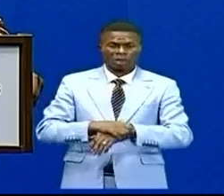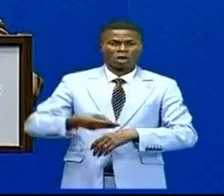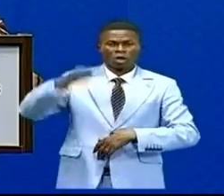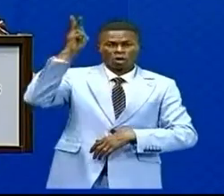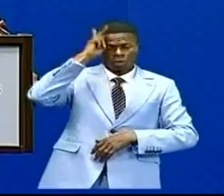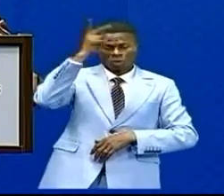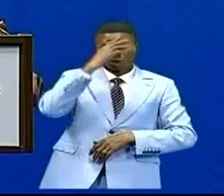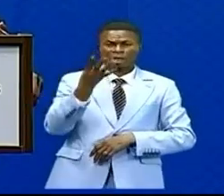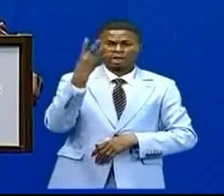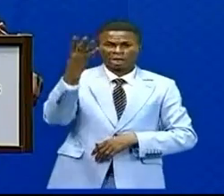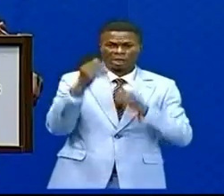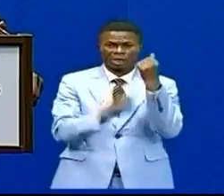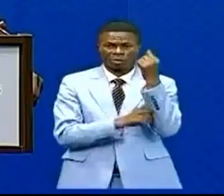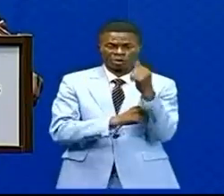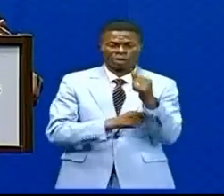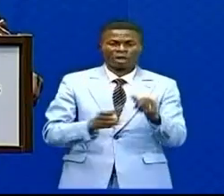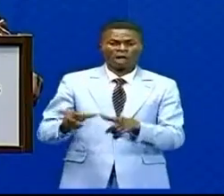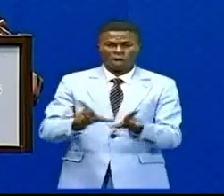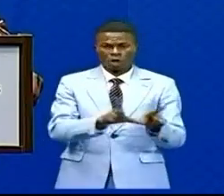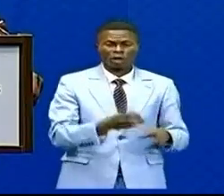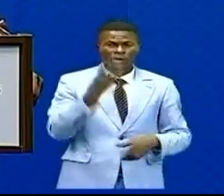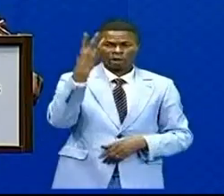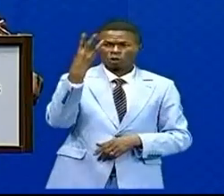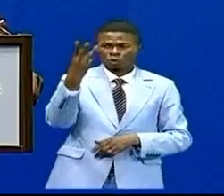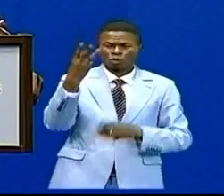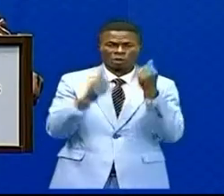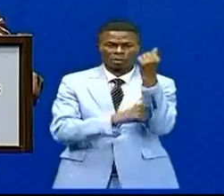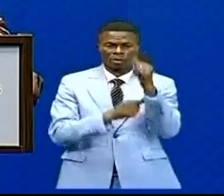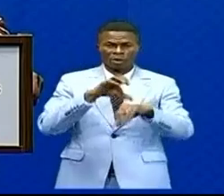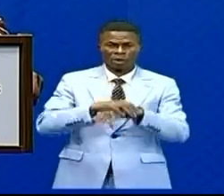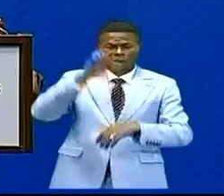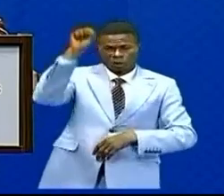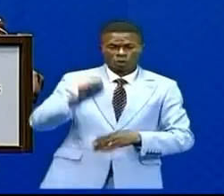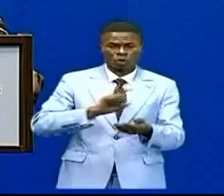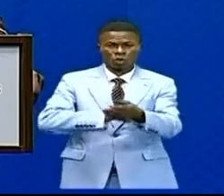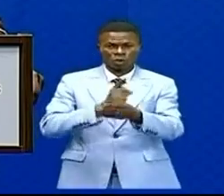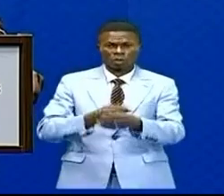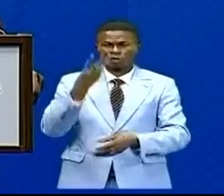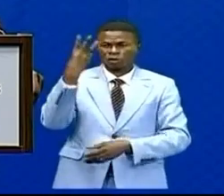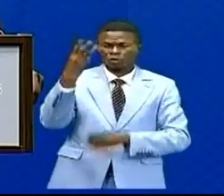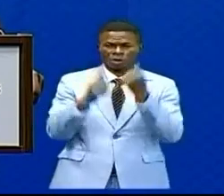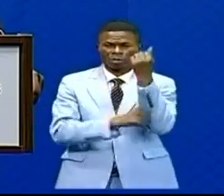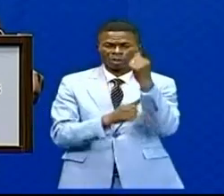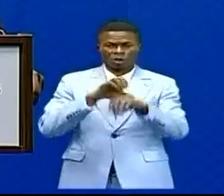cas, Lualaba 3 cas et le Sud Kivu 3 cas.